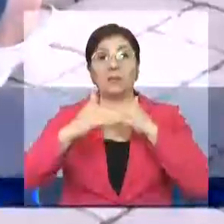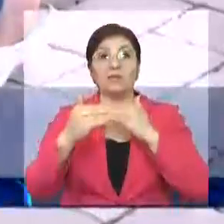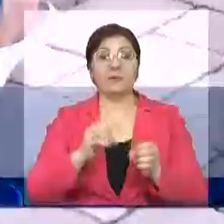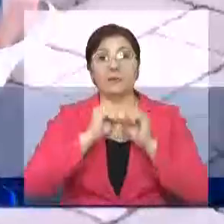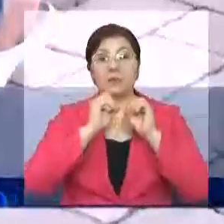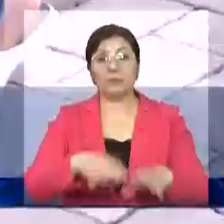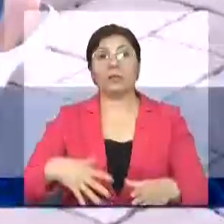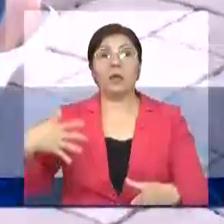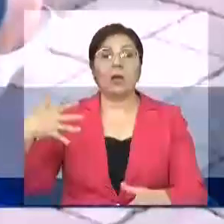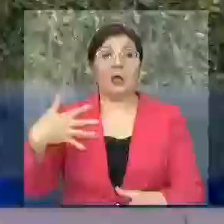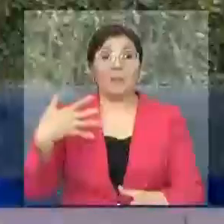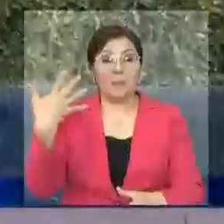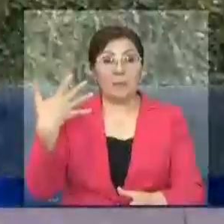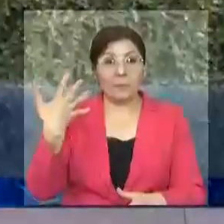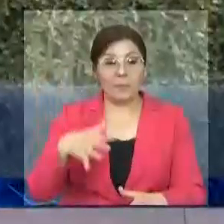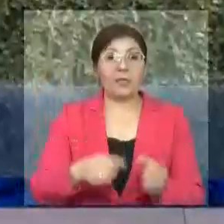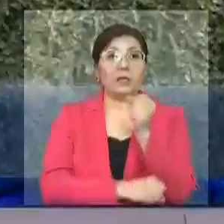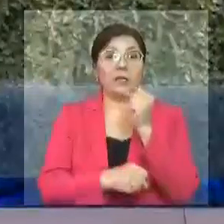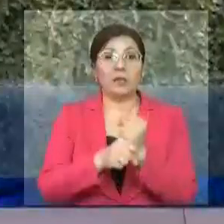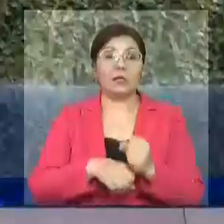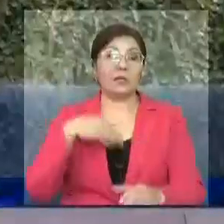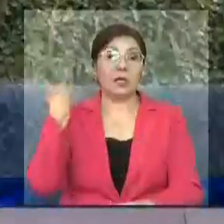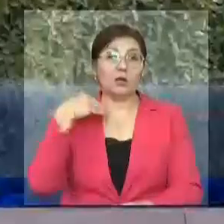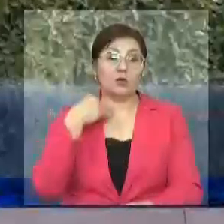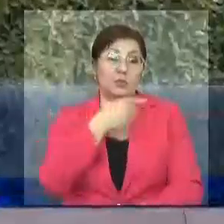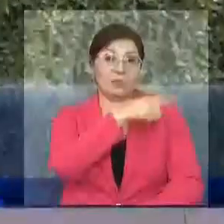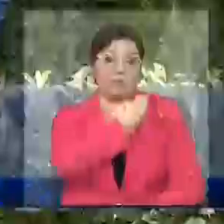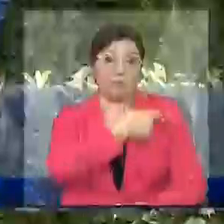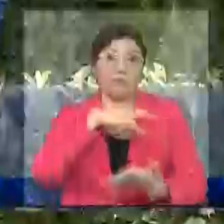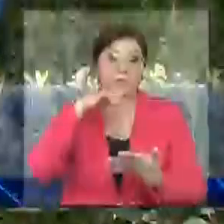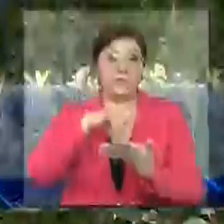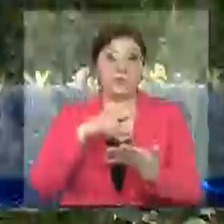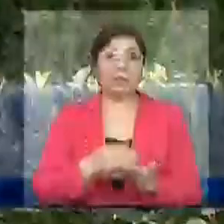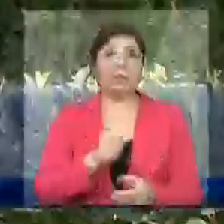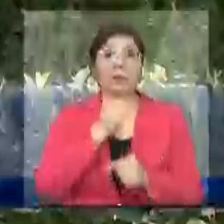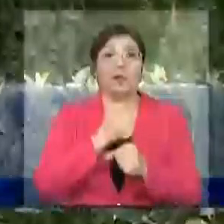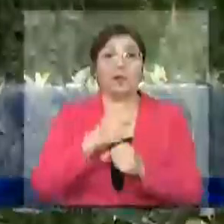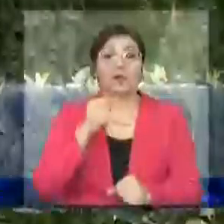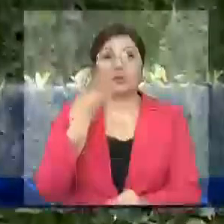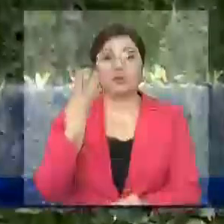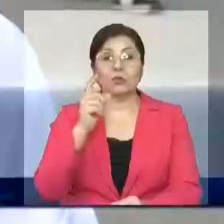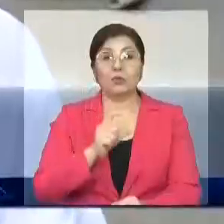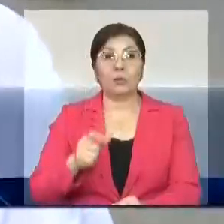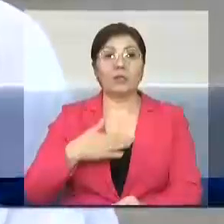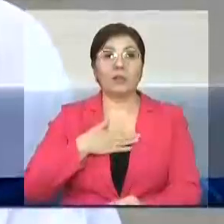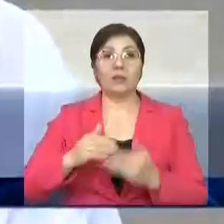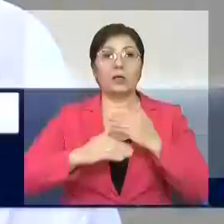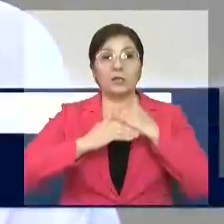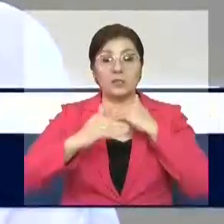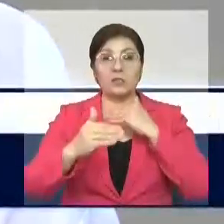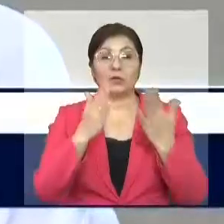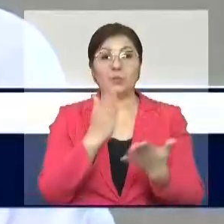вышли свыше 50 сотрудников Актюбинского офтальмологического центра. К слову, всего в медучреждении работают 140 человек. Наша территория